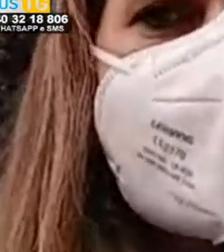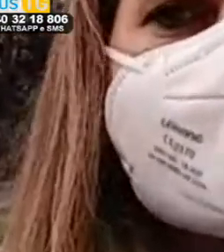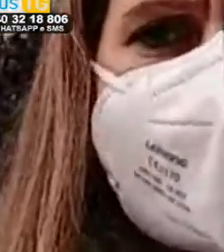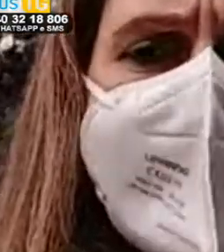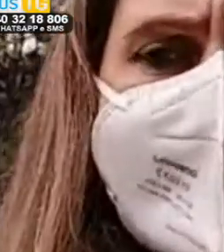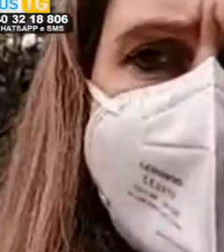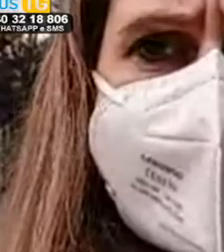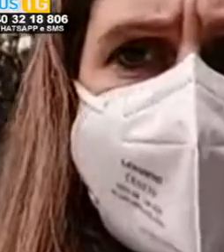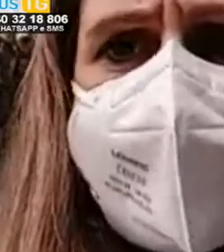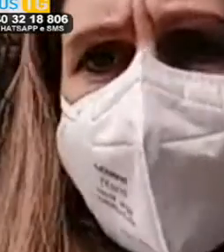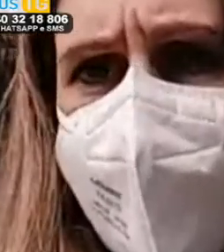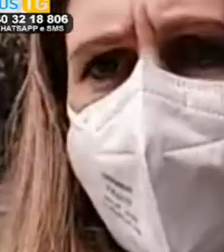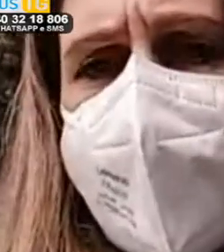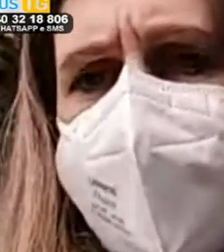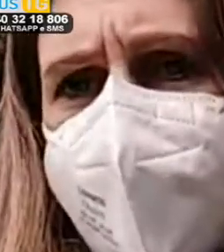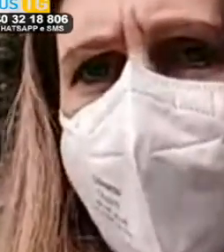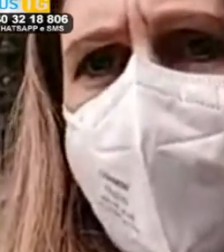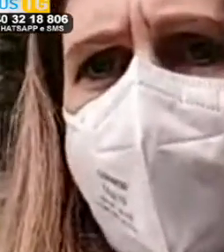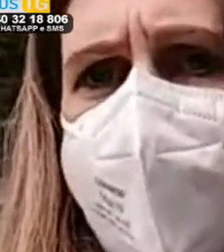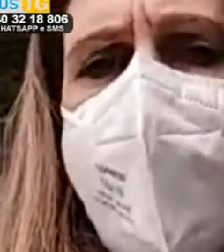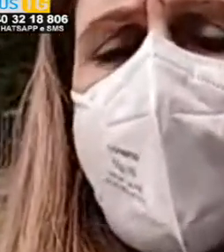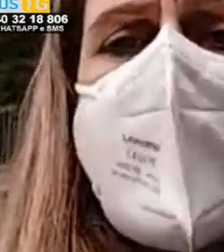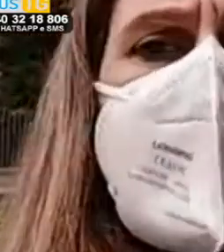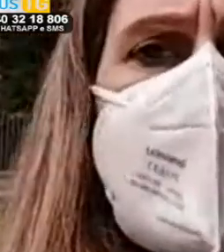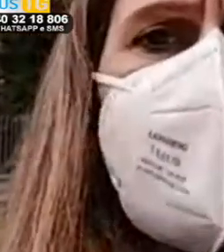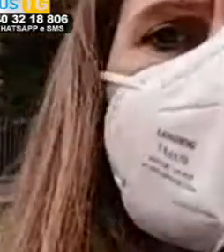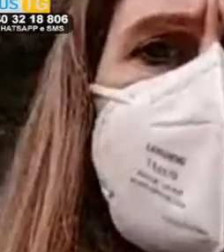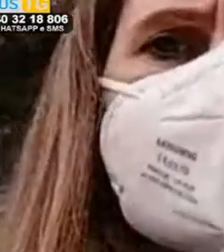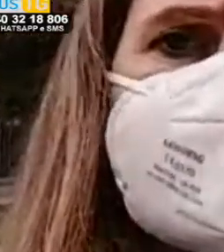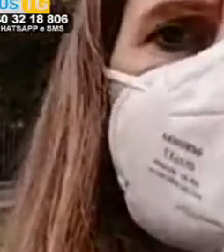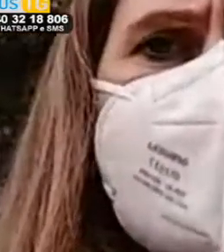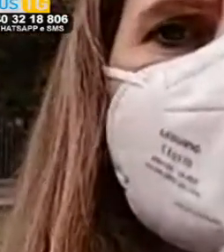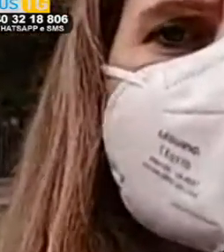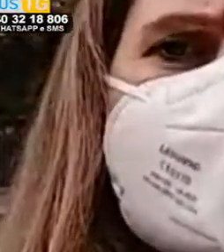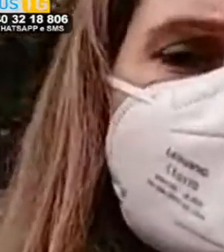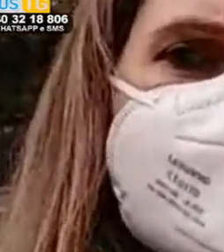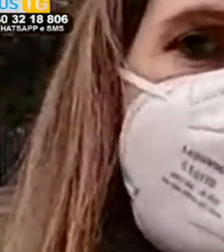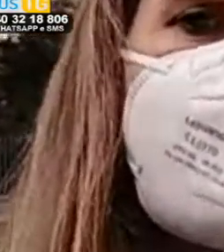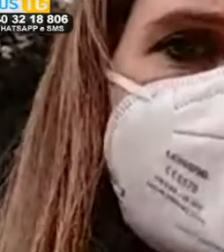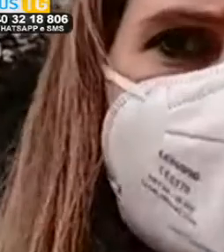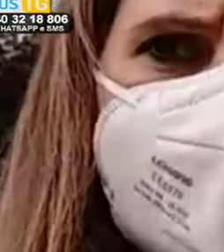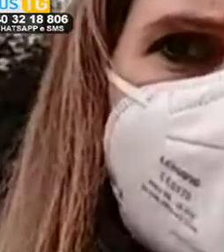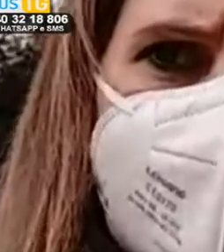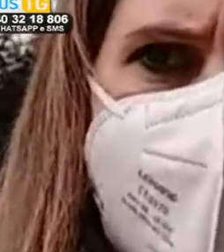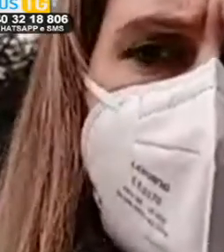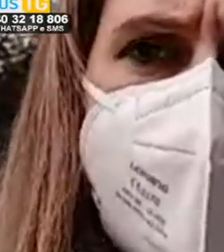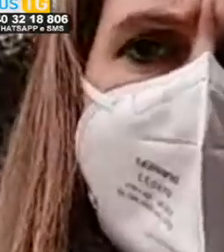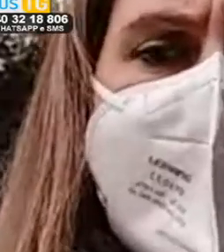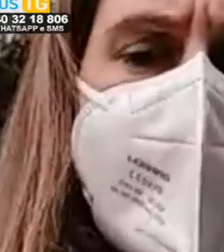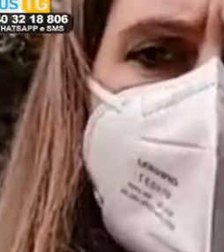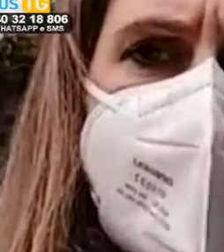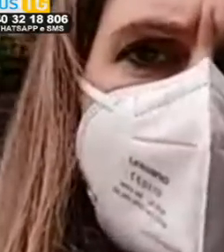devono essere garantite e che l'USL assicura verranno somministrate, ma appunto la gran parte, questa per darvi la